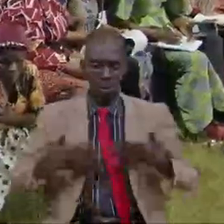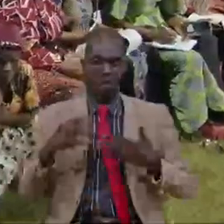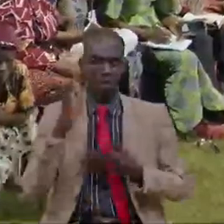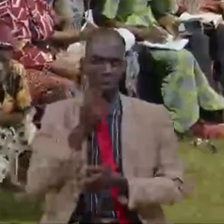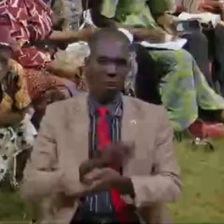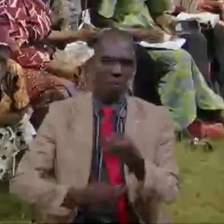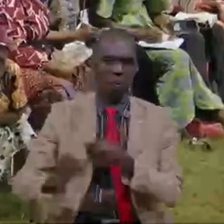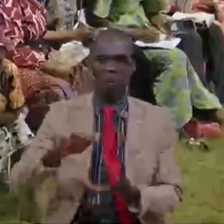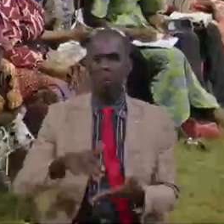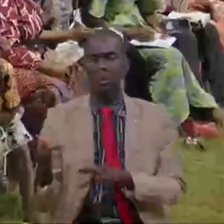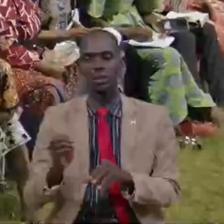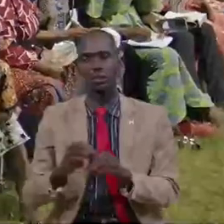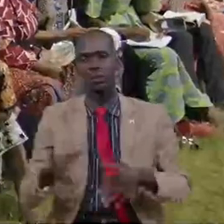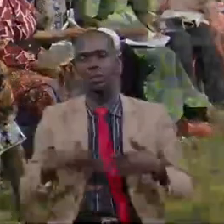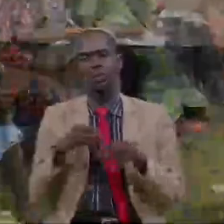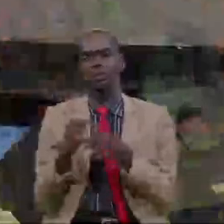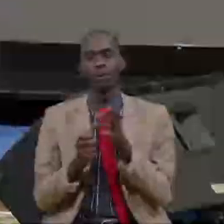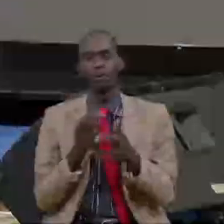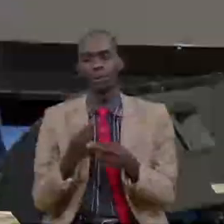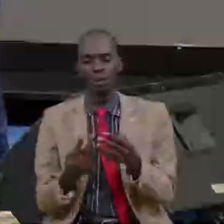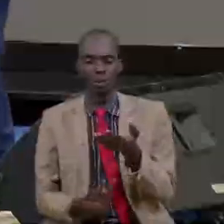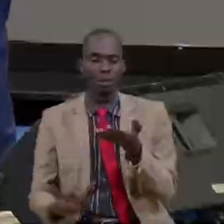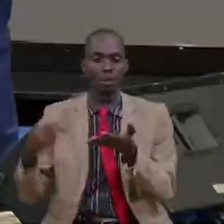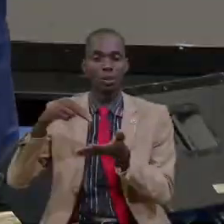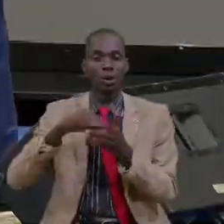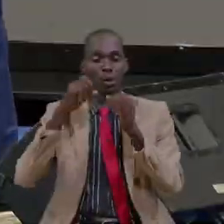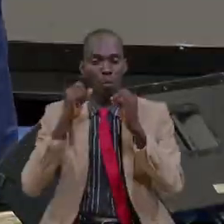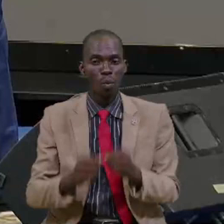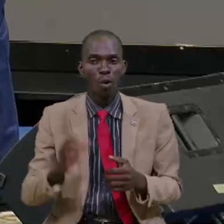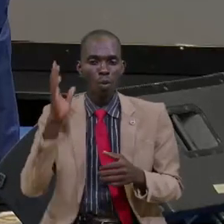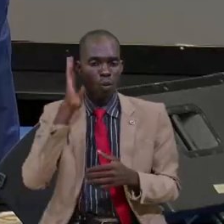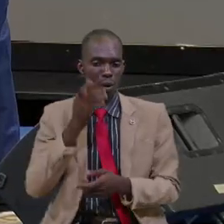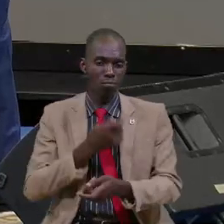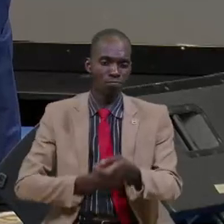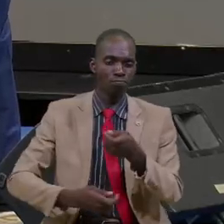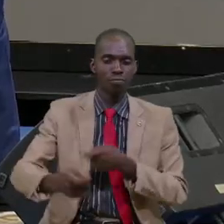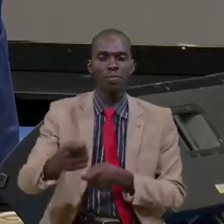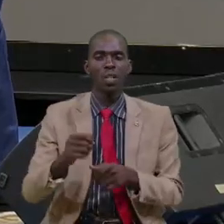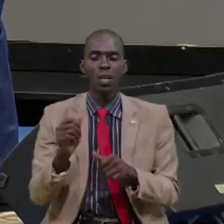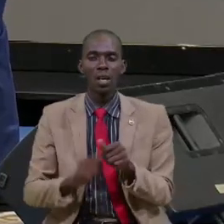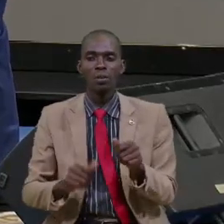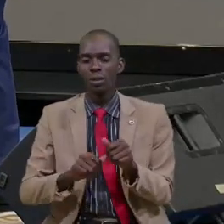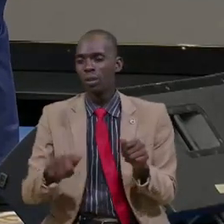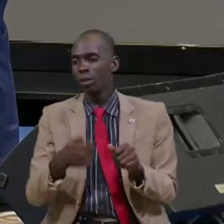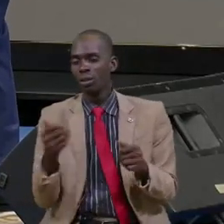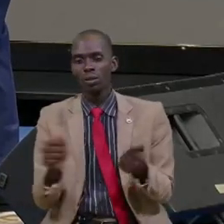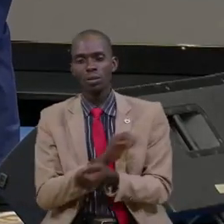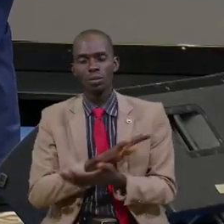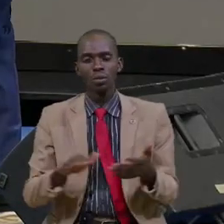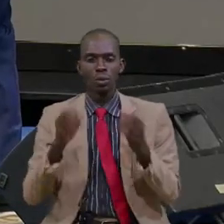vie. La puissance de résurrection va remplacer toutes